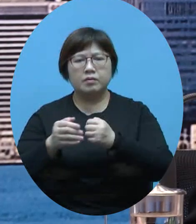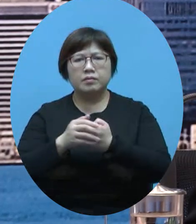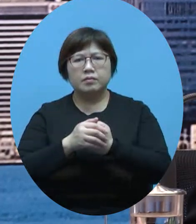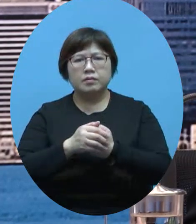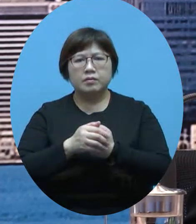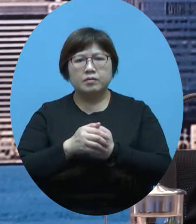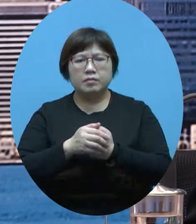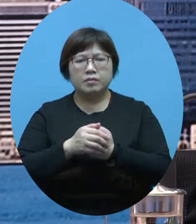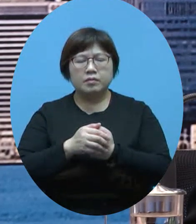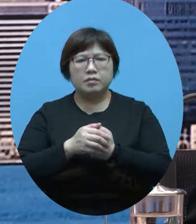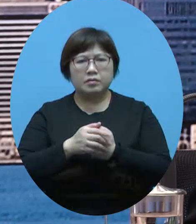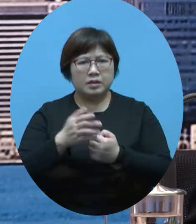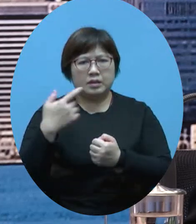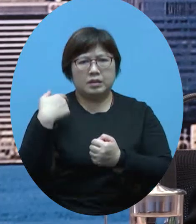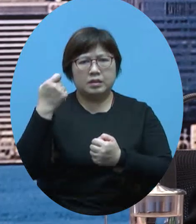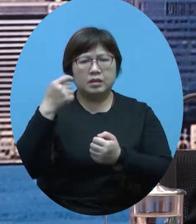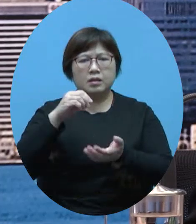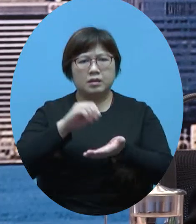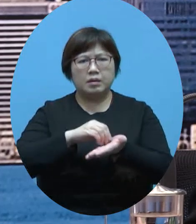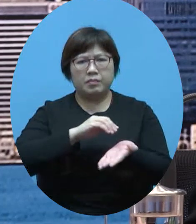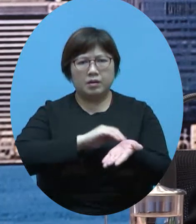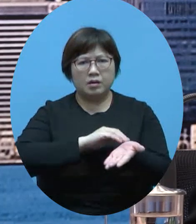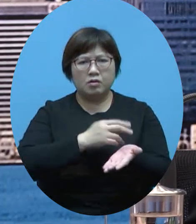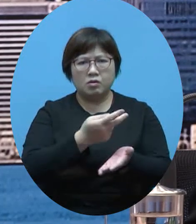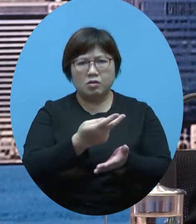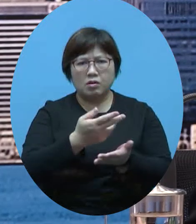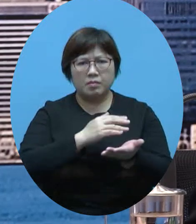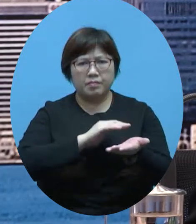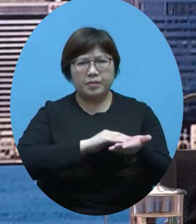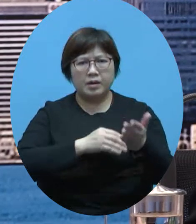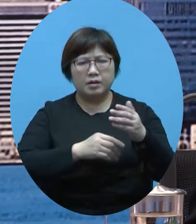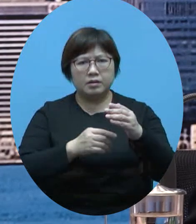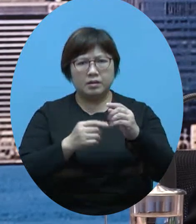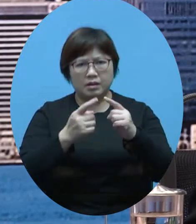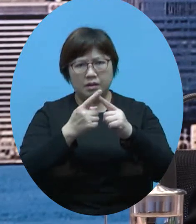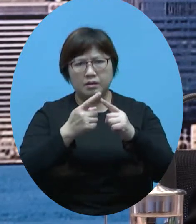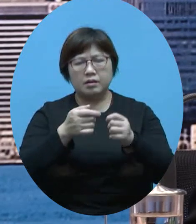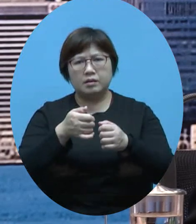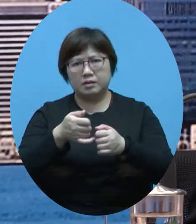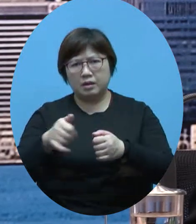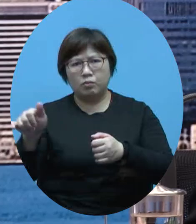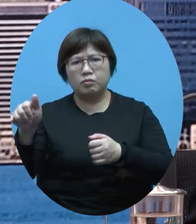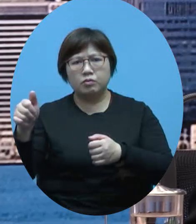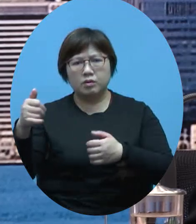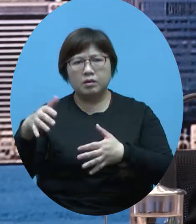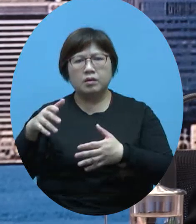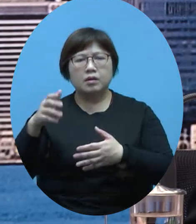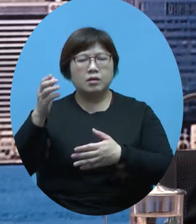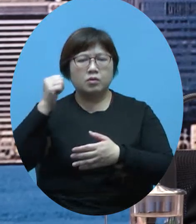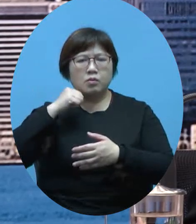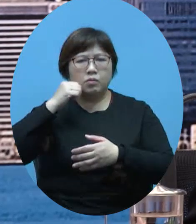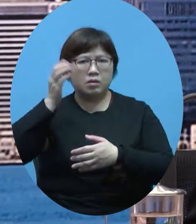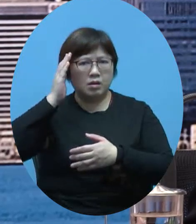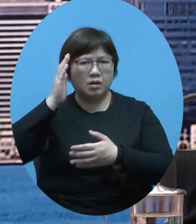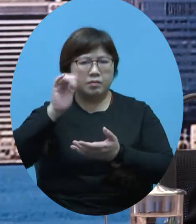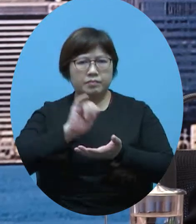其實咧同先前確診嗰兩位病人離開咗個病房之後咧，呢個伯伯咧先至係入住嘅。